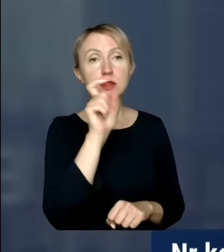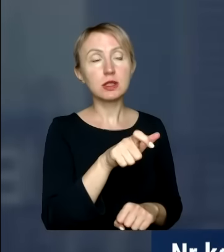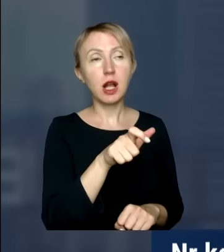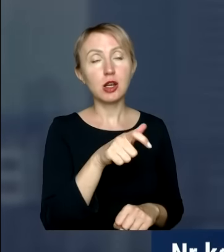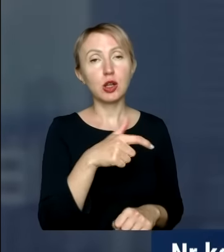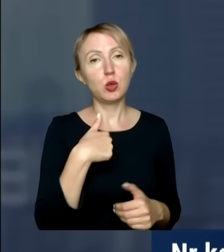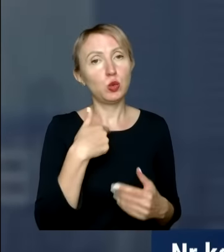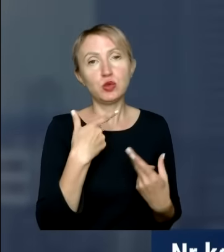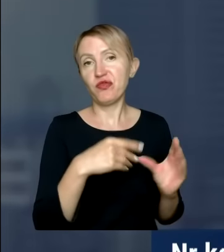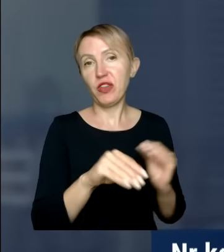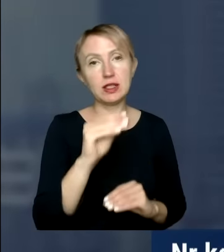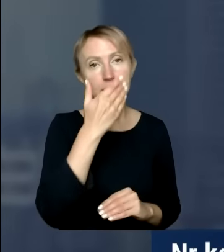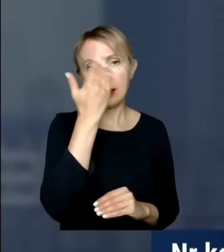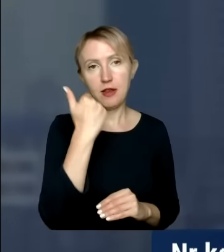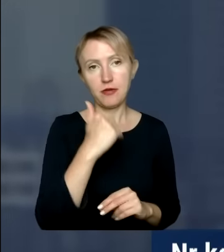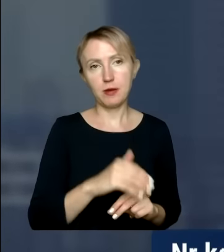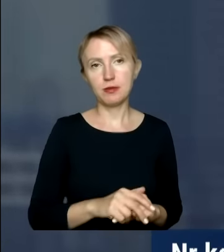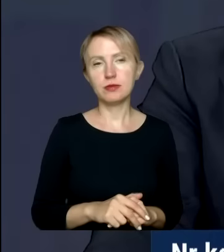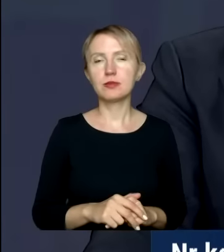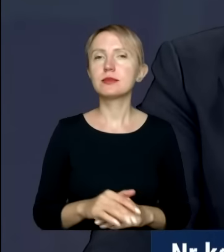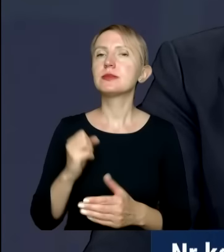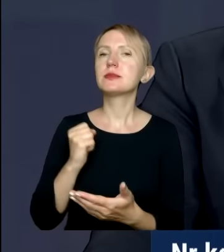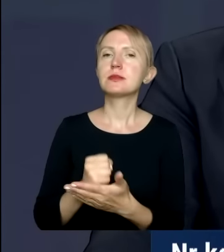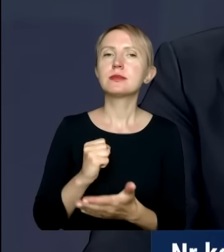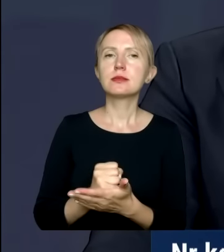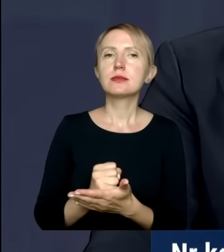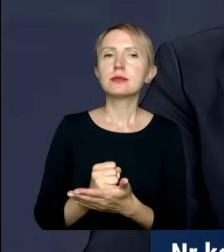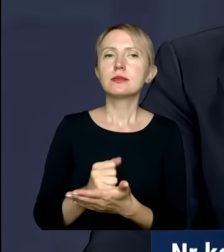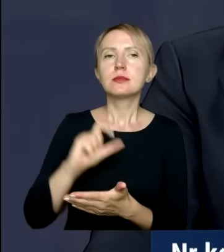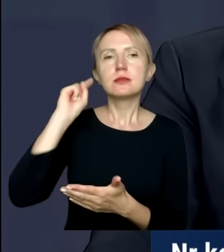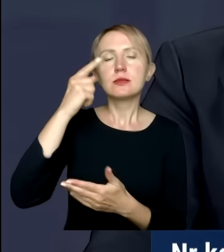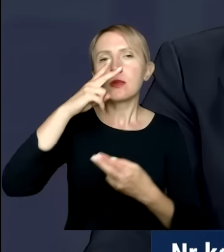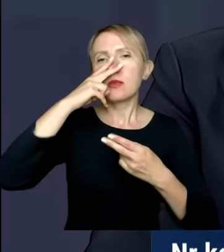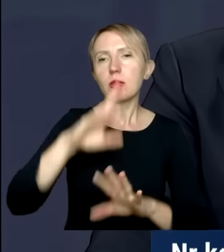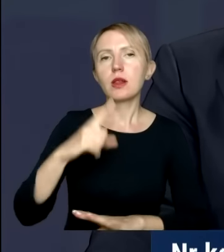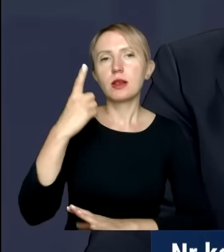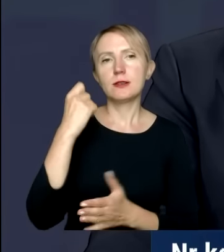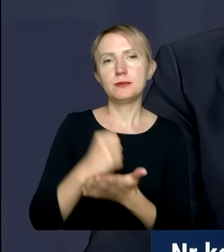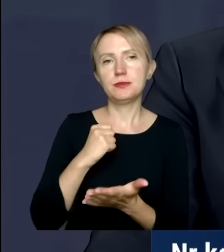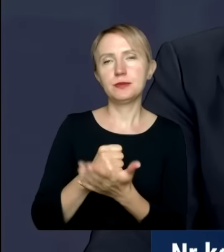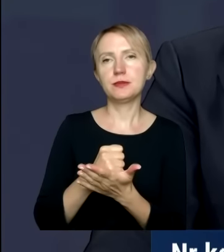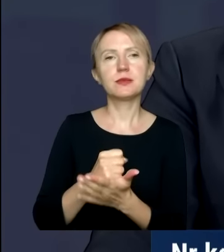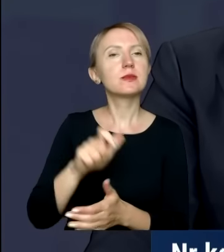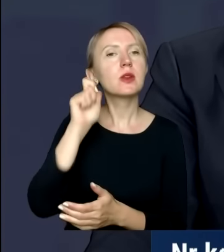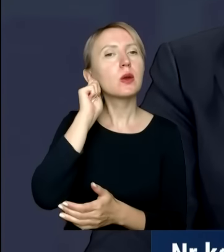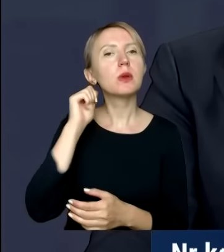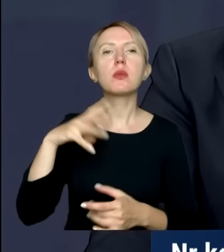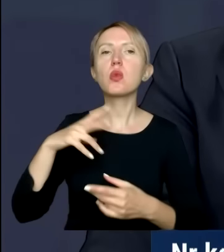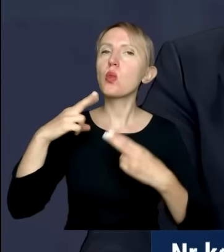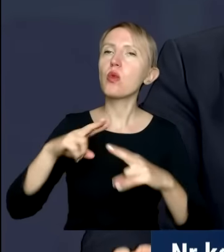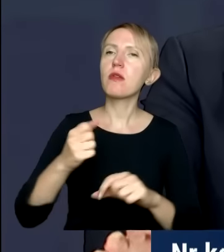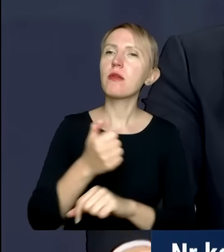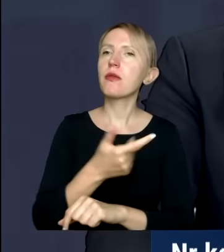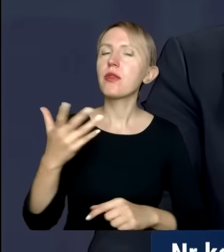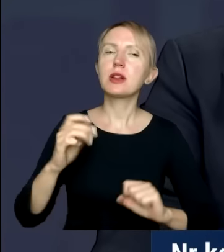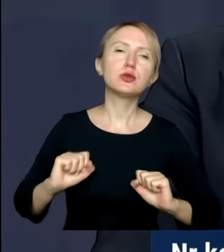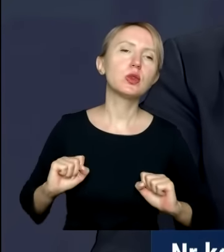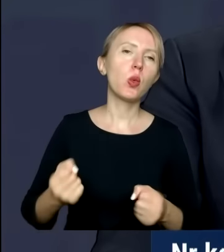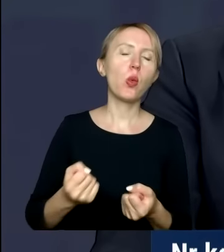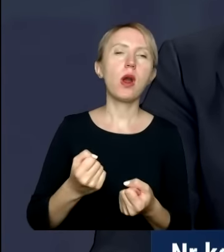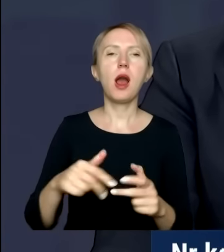wiedza kończy ta sprawa przede wszystkim pokazuje jedno bo ta pani uczestniczyła w bardzo wielu przedsięwzięciach